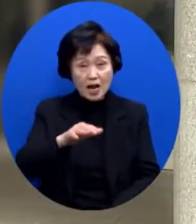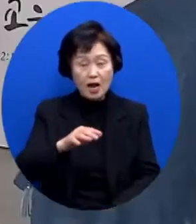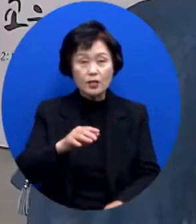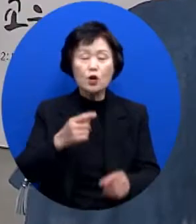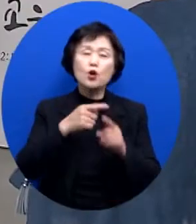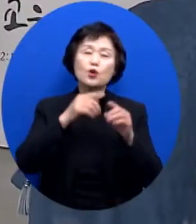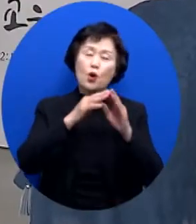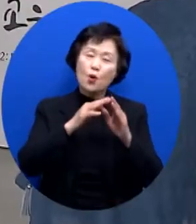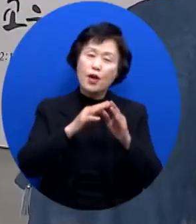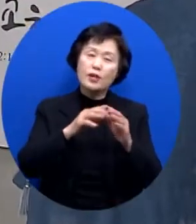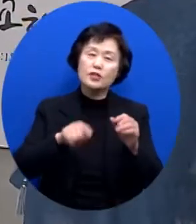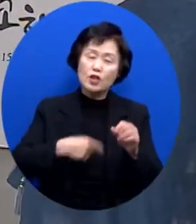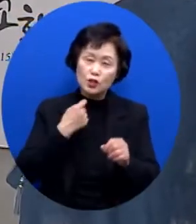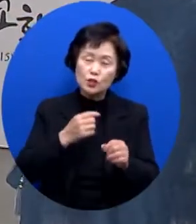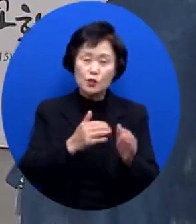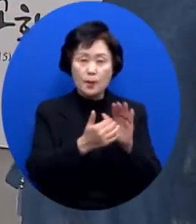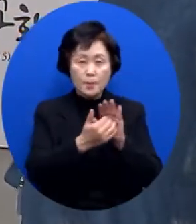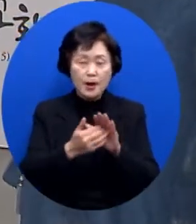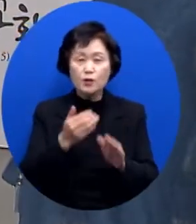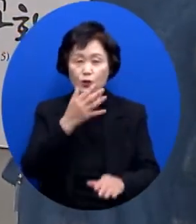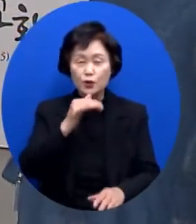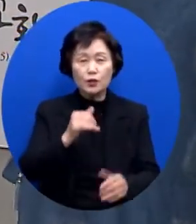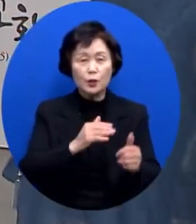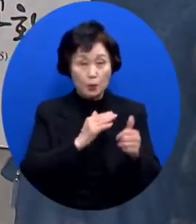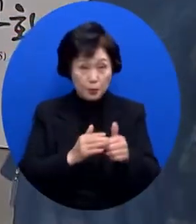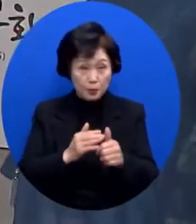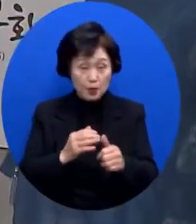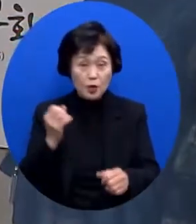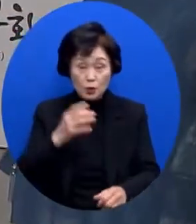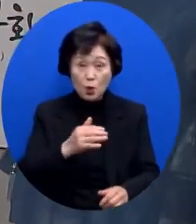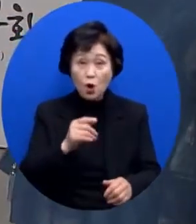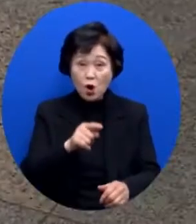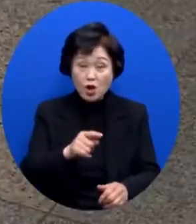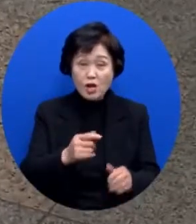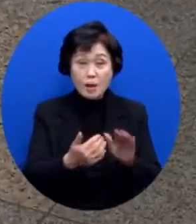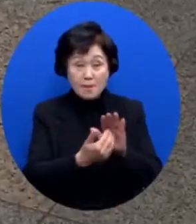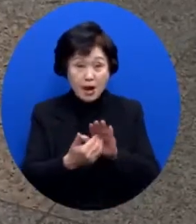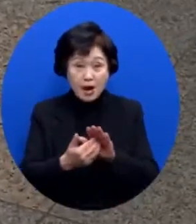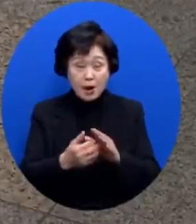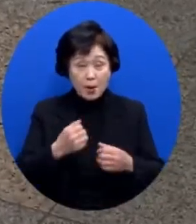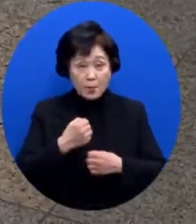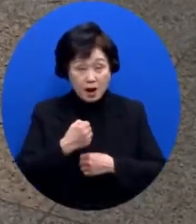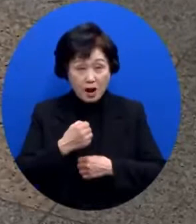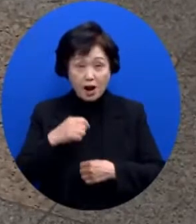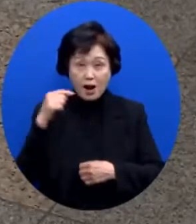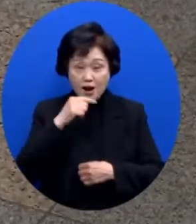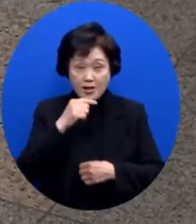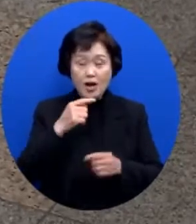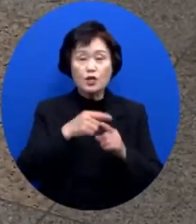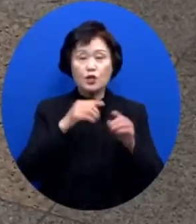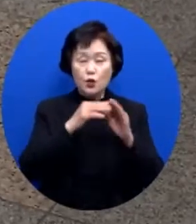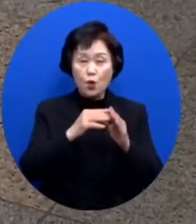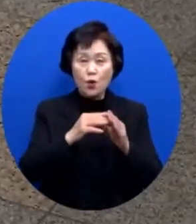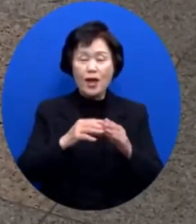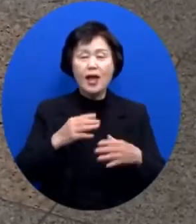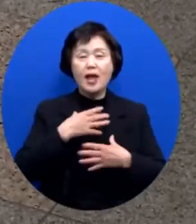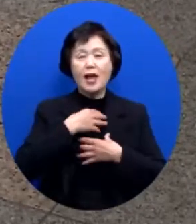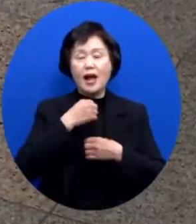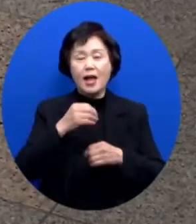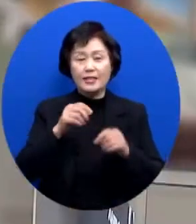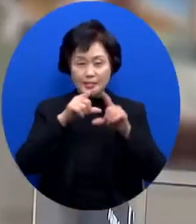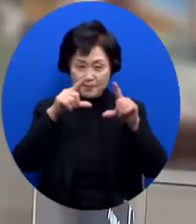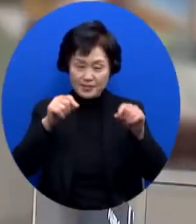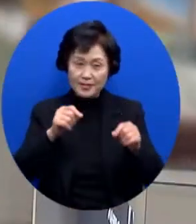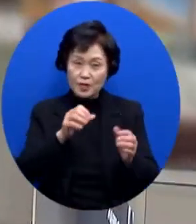방역을 준수할 수 있도록 요청했습니다. 또 방역 체계를 이행한 교회에는 방역 안심 스티커를 부착했습니다.